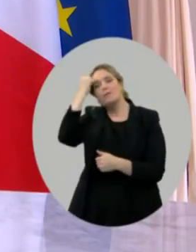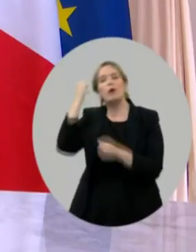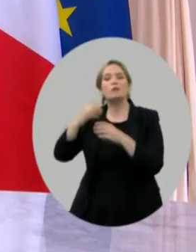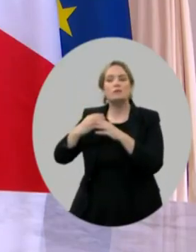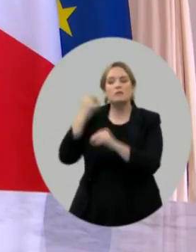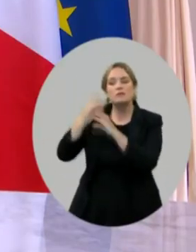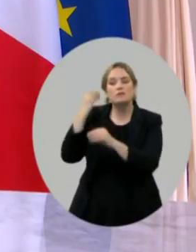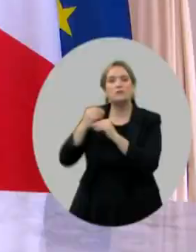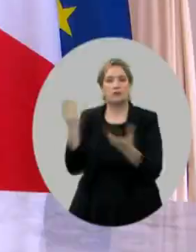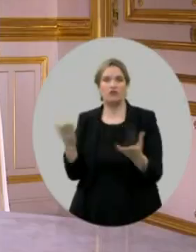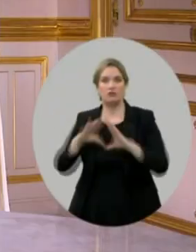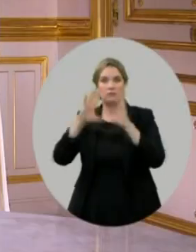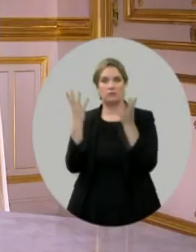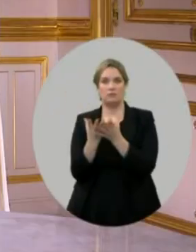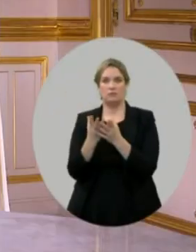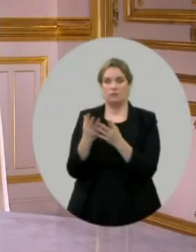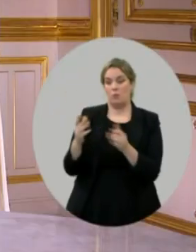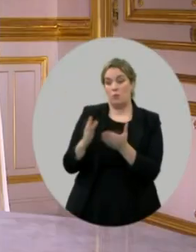notre projet en commun.